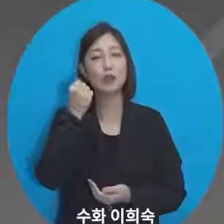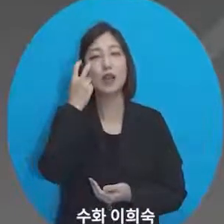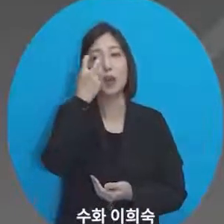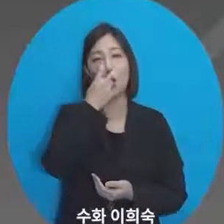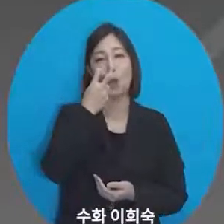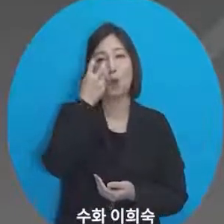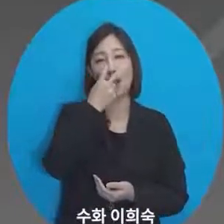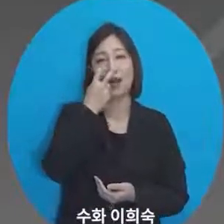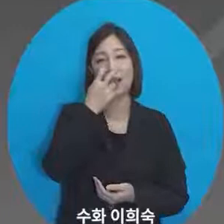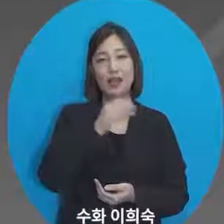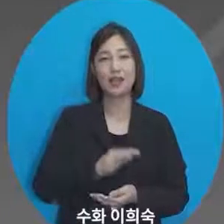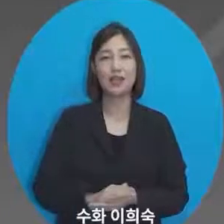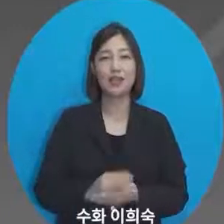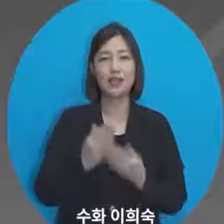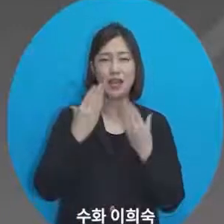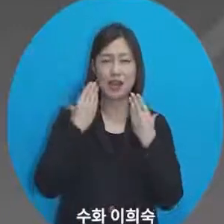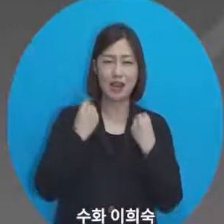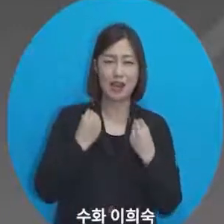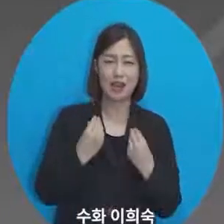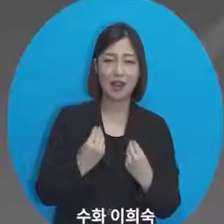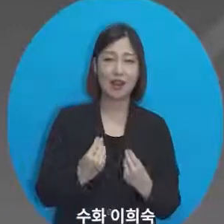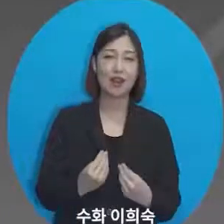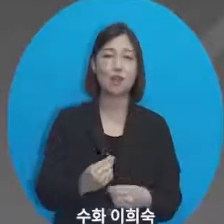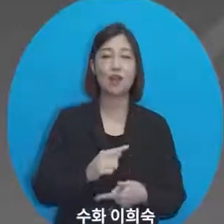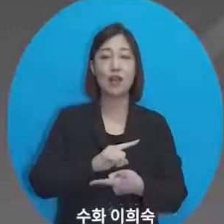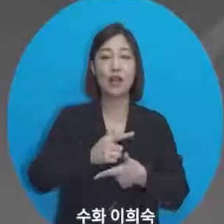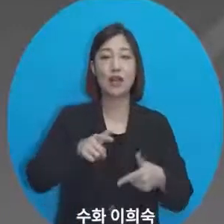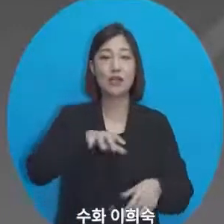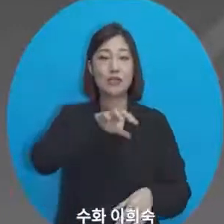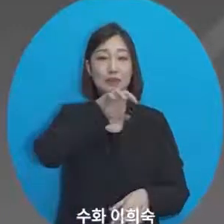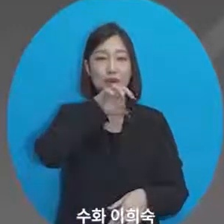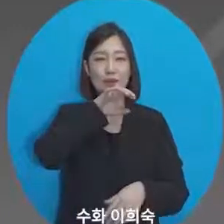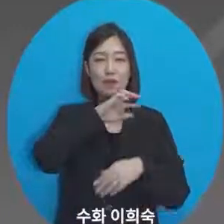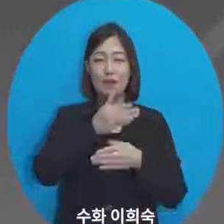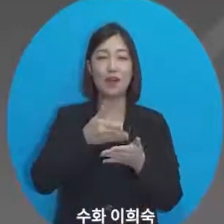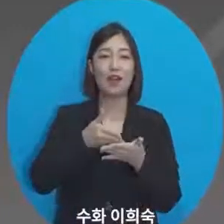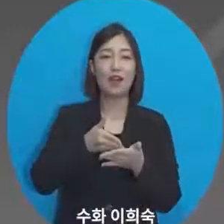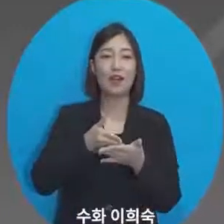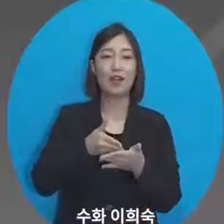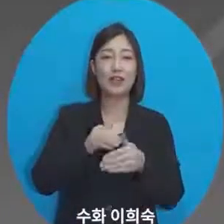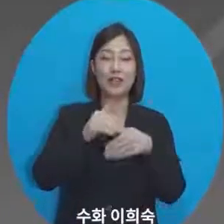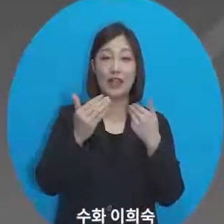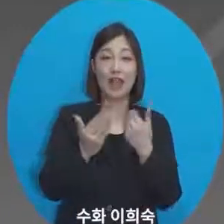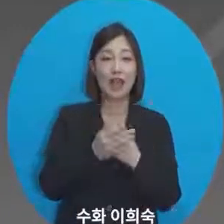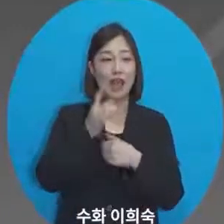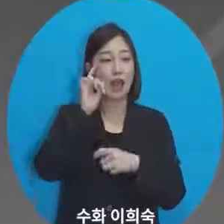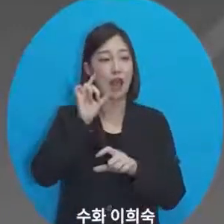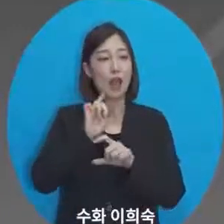경우는 지속적인 요구사항 등등을 반영하기 위해서 계속